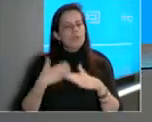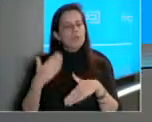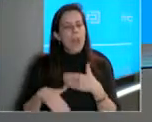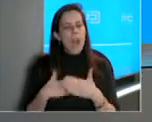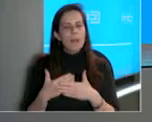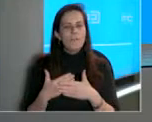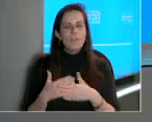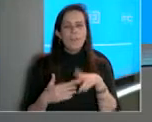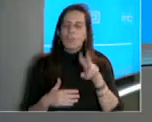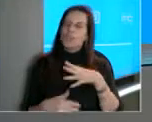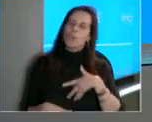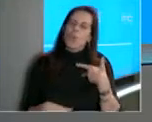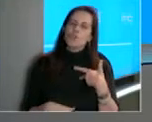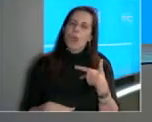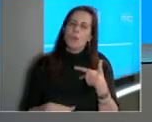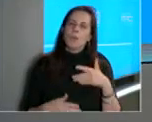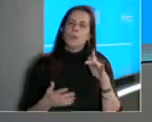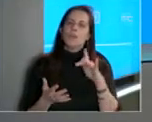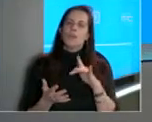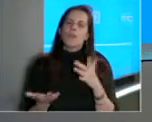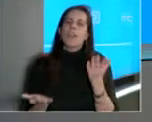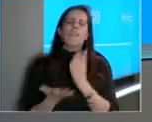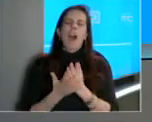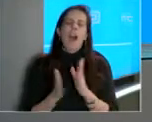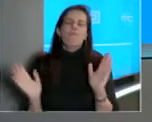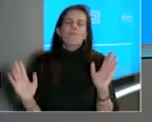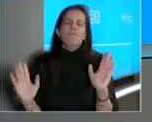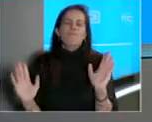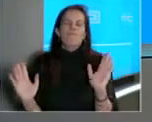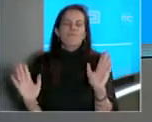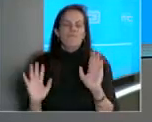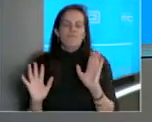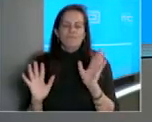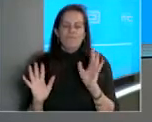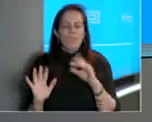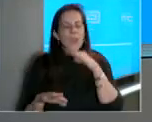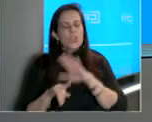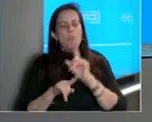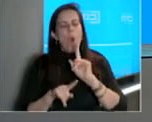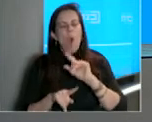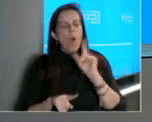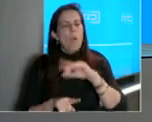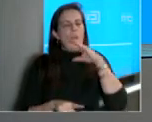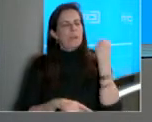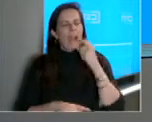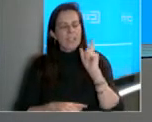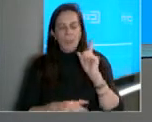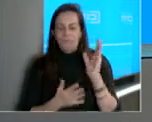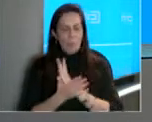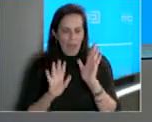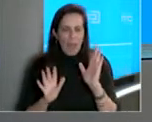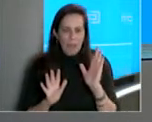שלב יש לו תחושה שהמקום קטן עליו ועל העיתונאים הטובים שהוא הצליח לגייס לעיתון, והוא